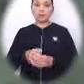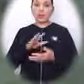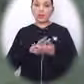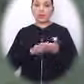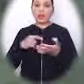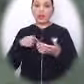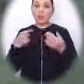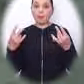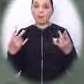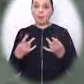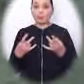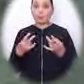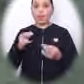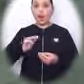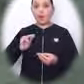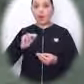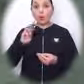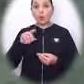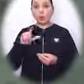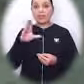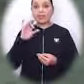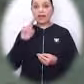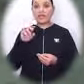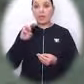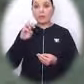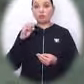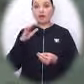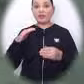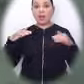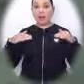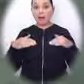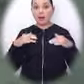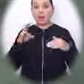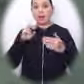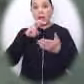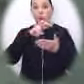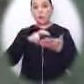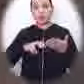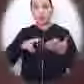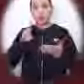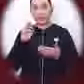Далее нам необходимо обработать срезы мешковины кармана на верлоке.